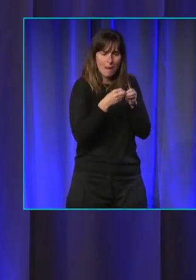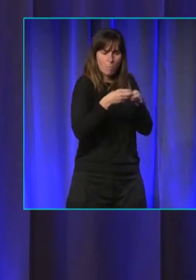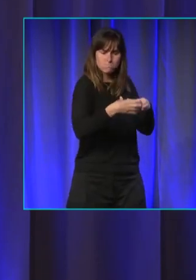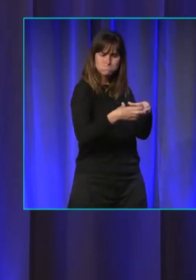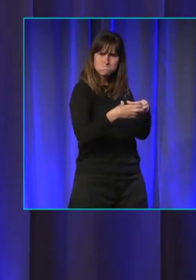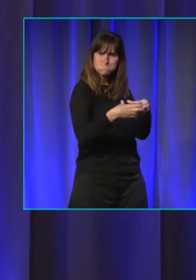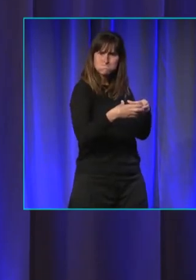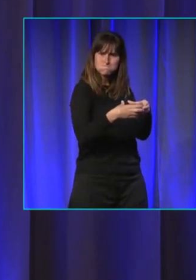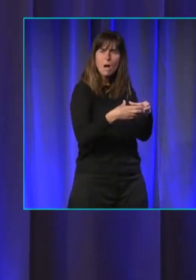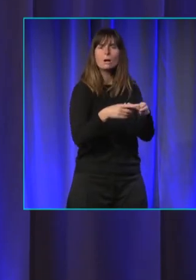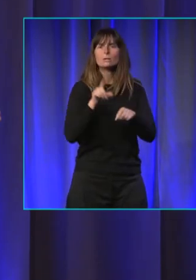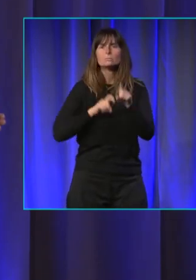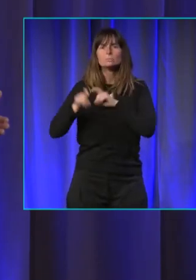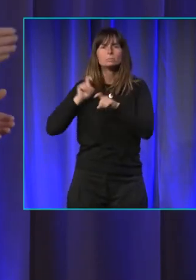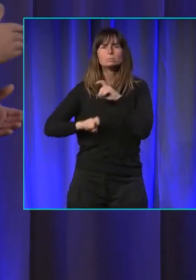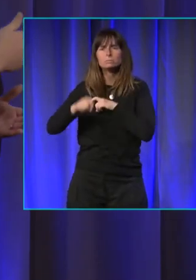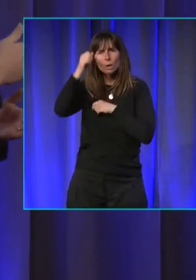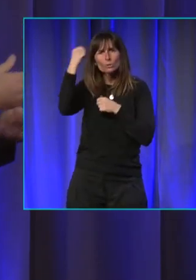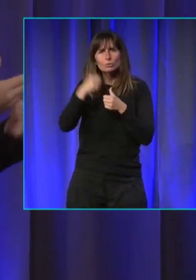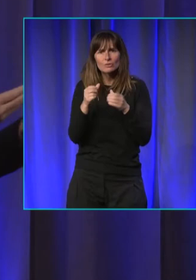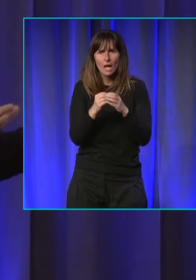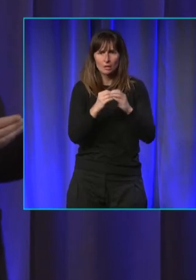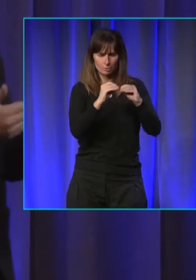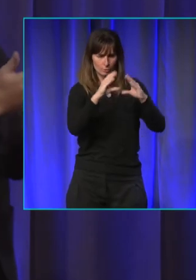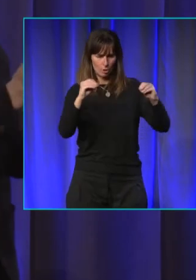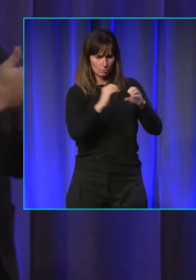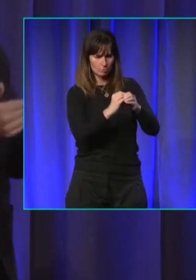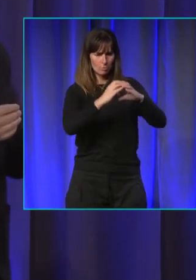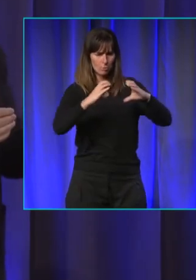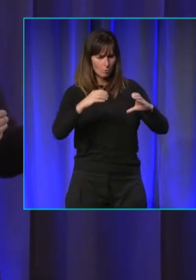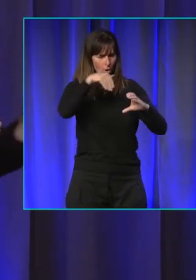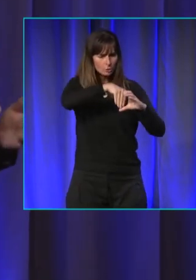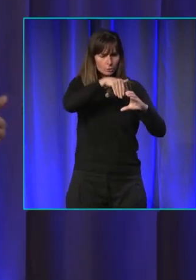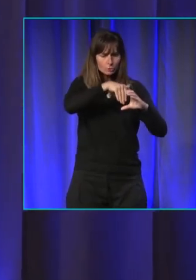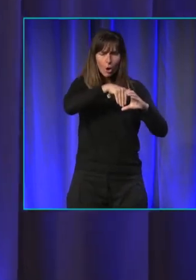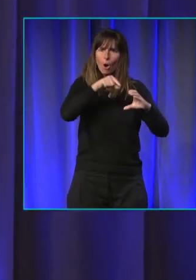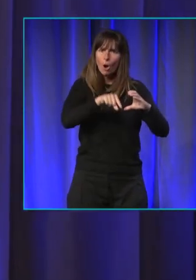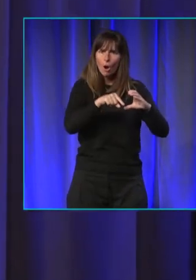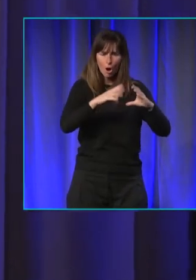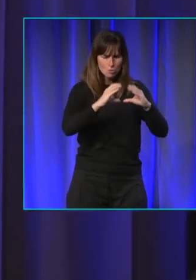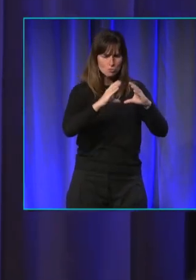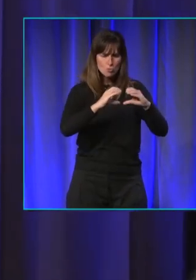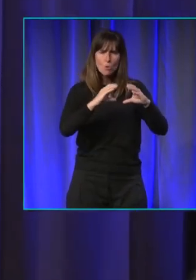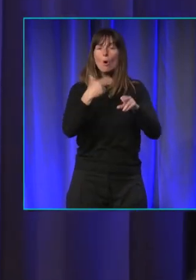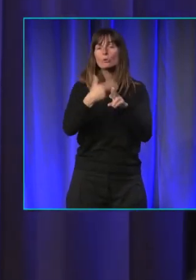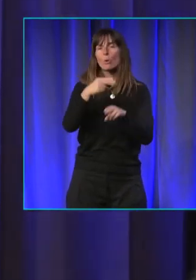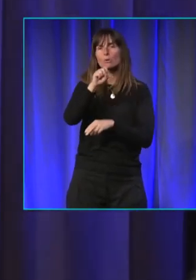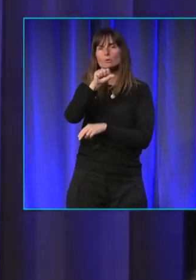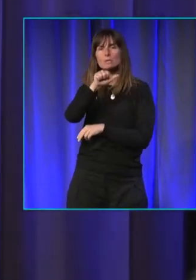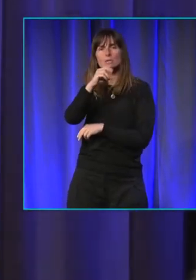on regarde un petit peu, on revient sur au niveau de la fibre. Hein, la fibre, c'est une succession d'unités contractiles qu'on appelle des sarcomères. Donc les sarcomères, en fait, s'ils